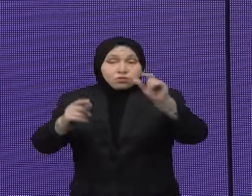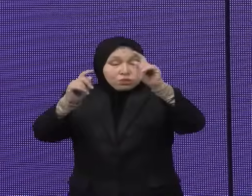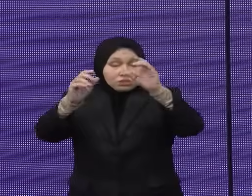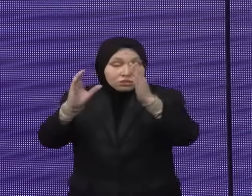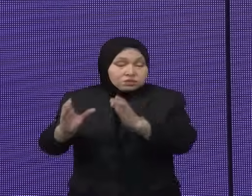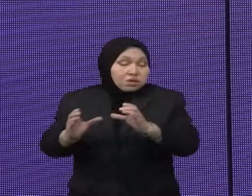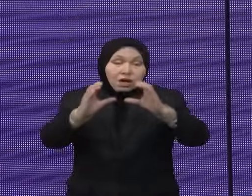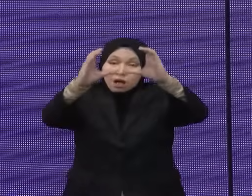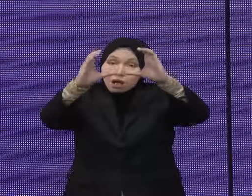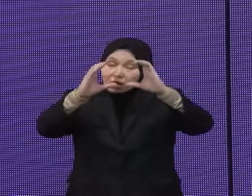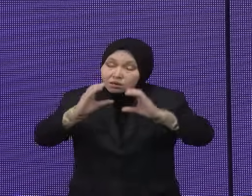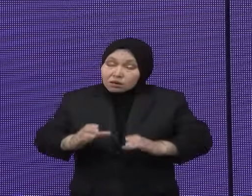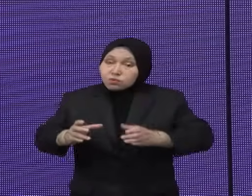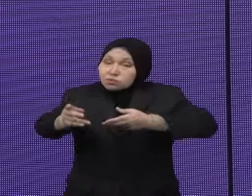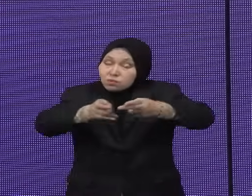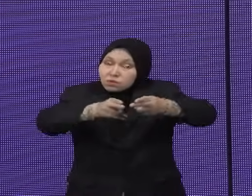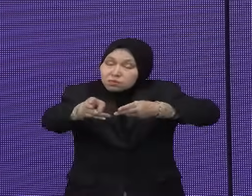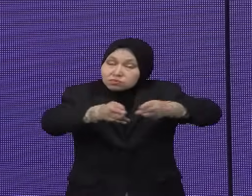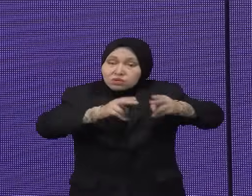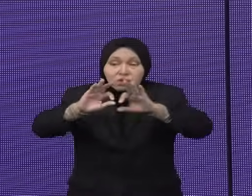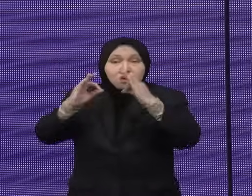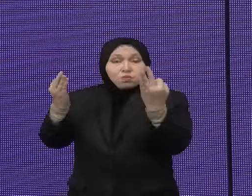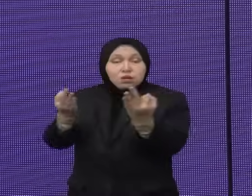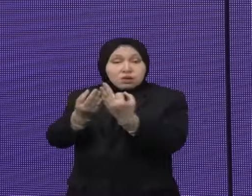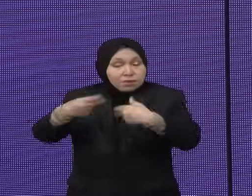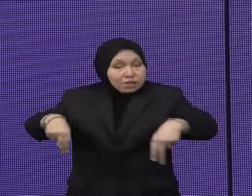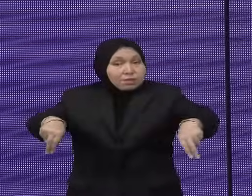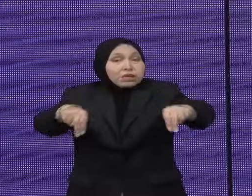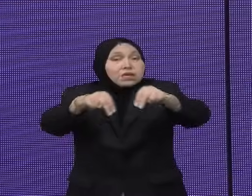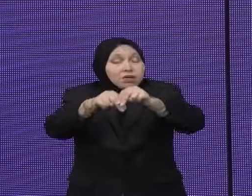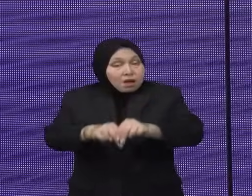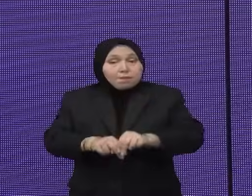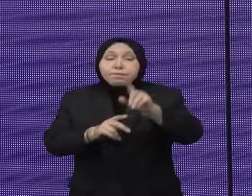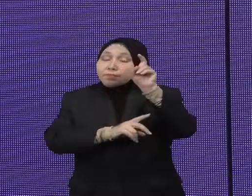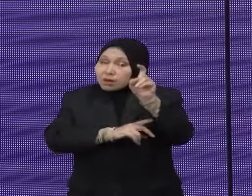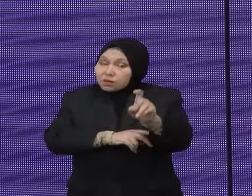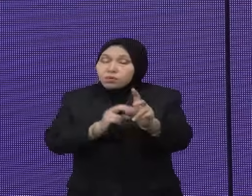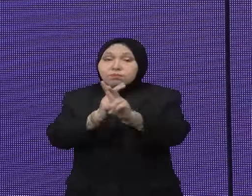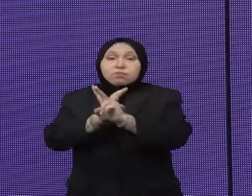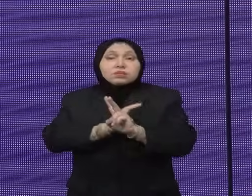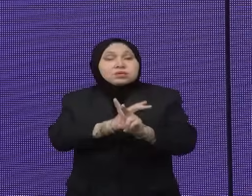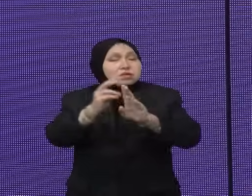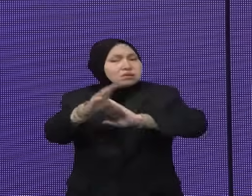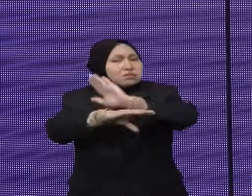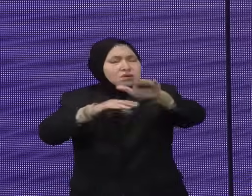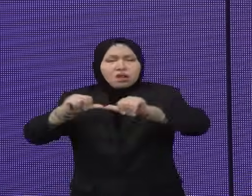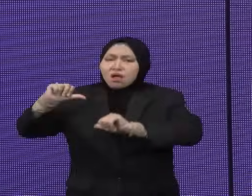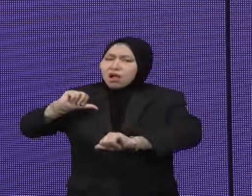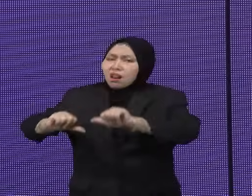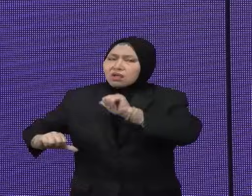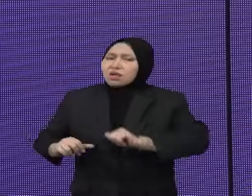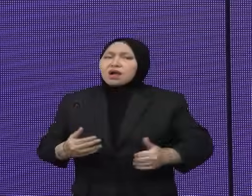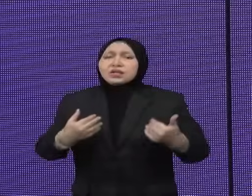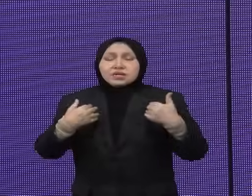mengelola Ustaz ya, satu keluarga apabila bernikah perlu menjaga segala akhlak yang ada.